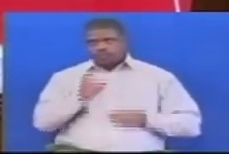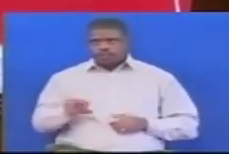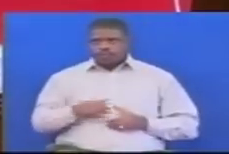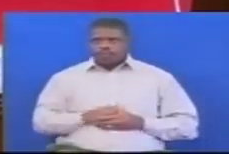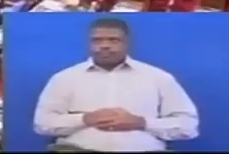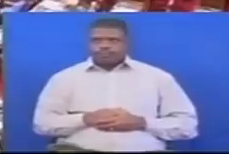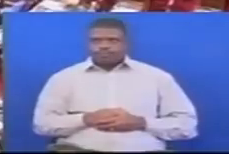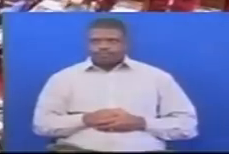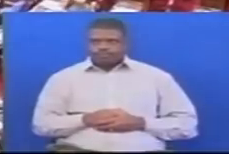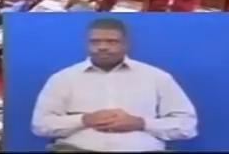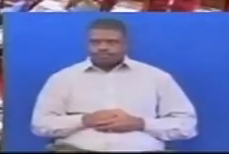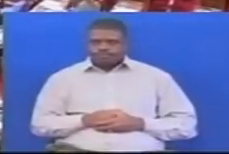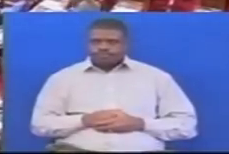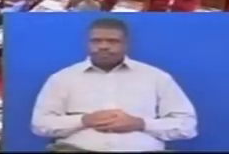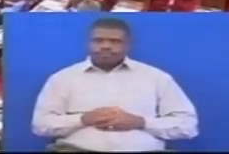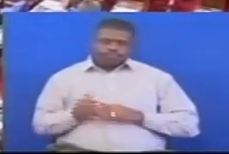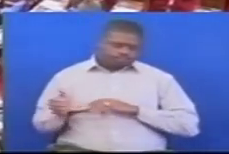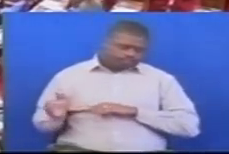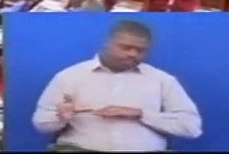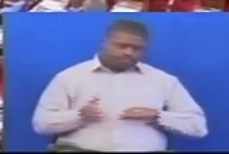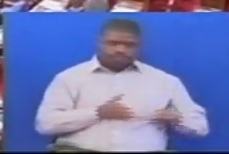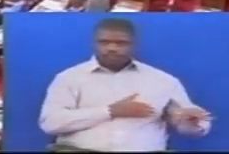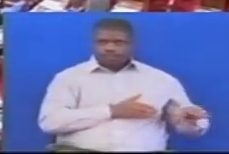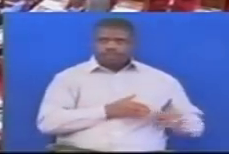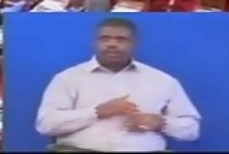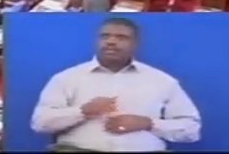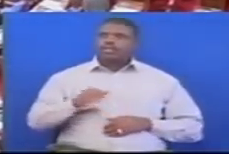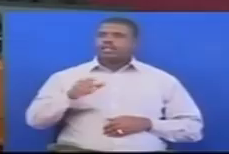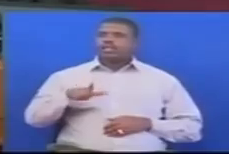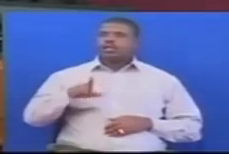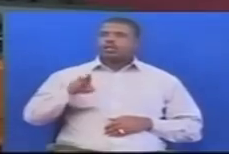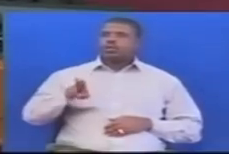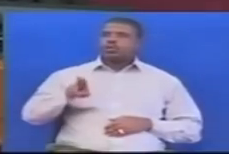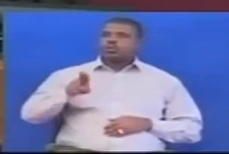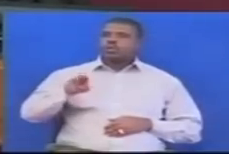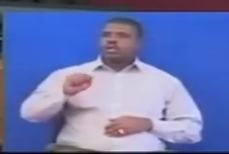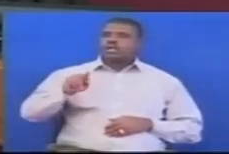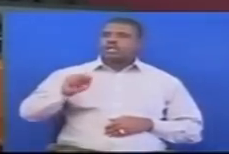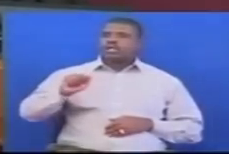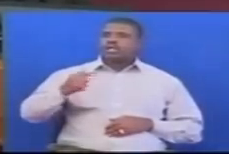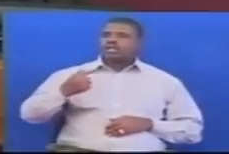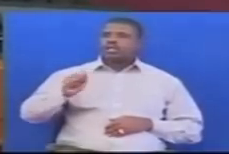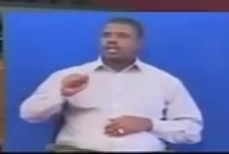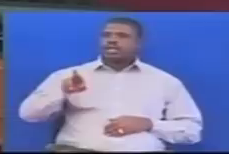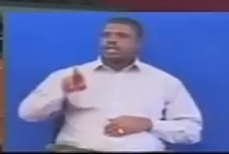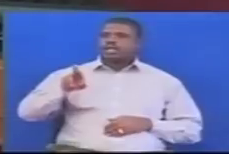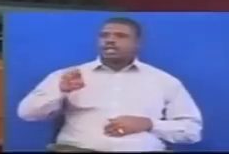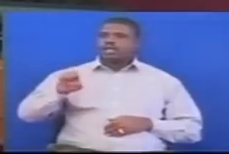Asante sana mheshimiwa Kesi. Tunaendelea na mheshimiwa Lwakatare. Baadaye mheshimiwa Joseph Mwagama ajendaye.